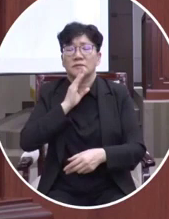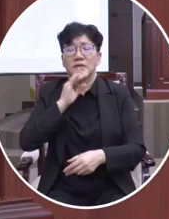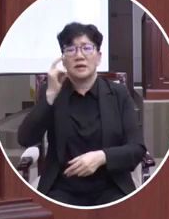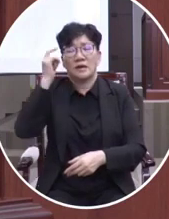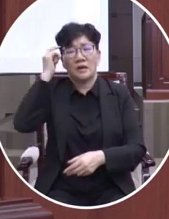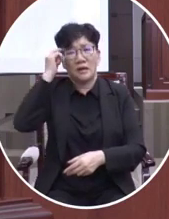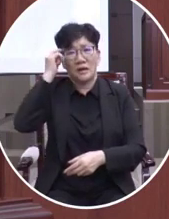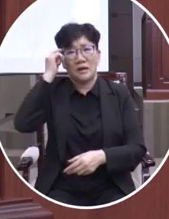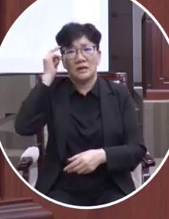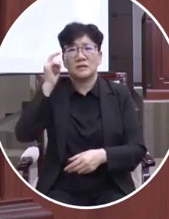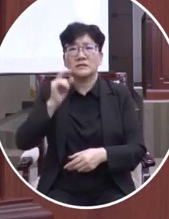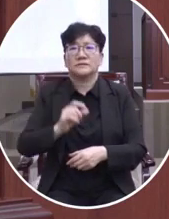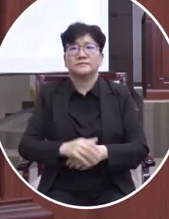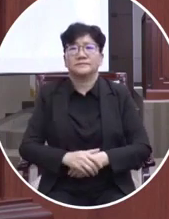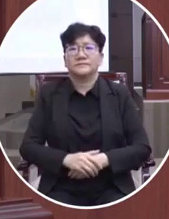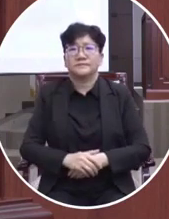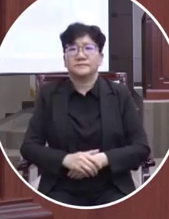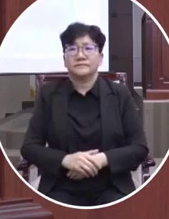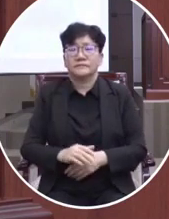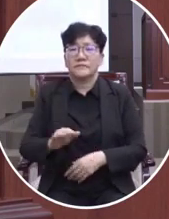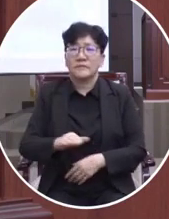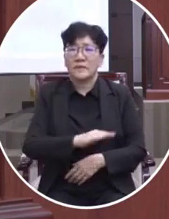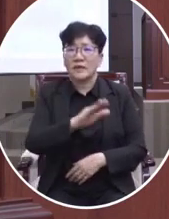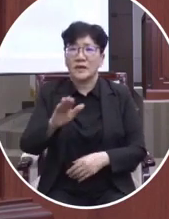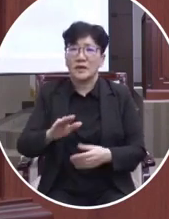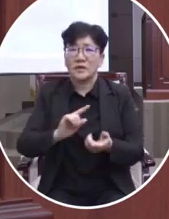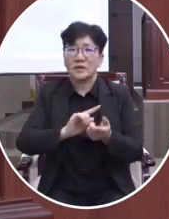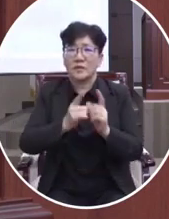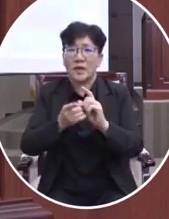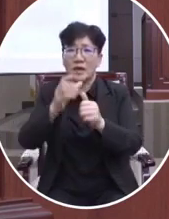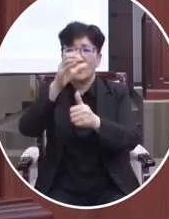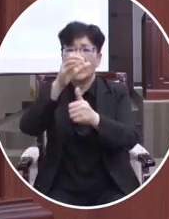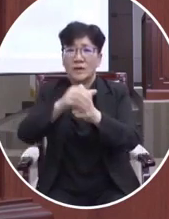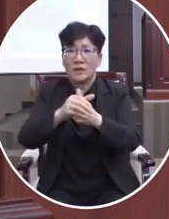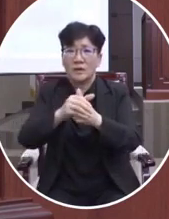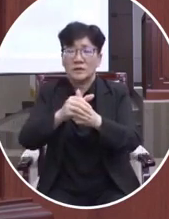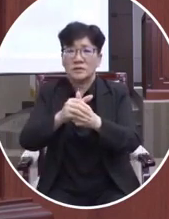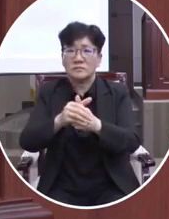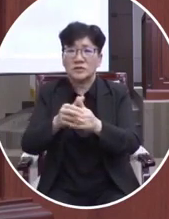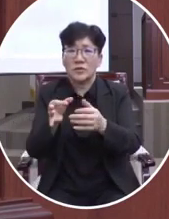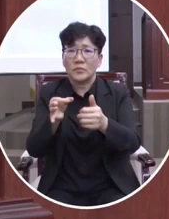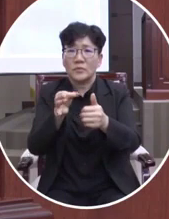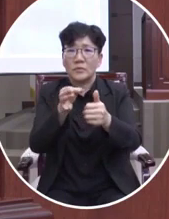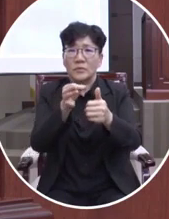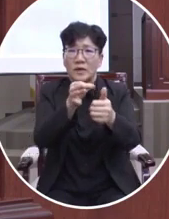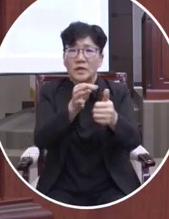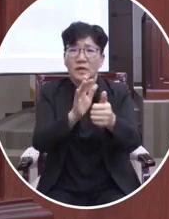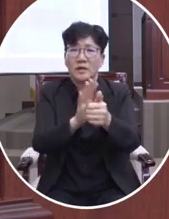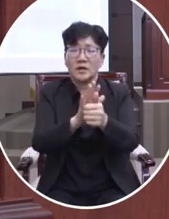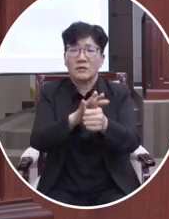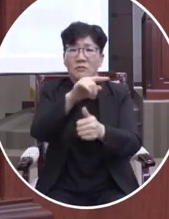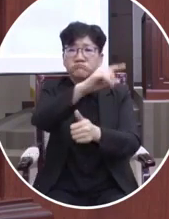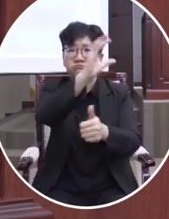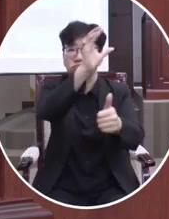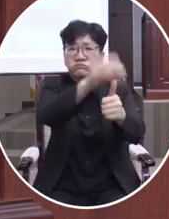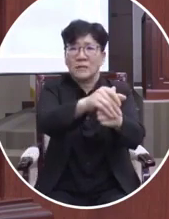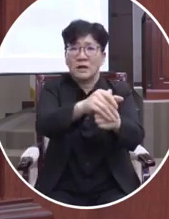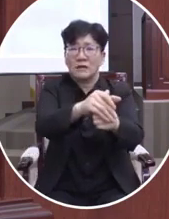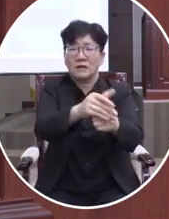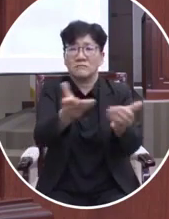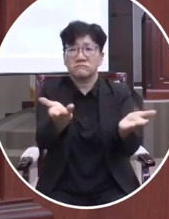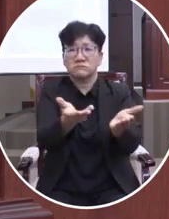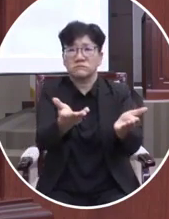않을 수 없었습니다 우리는 대행 비용을 지급했으니 그 업체가 할 일 아니냐고